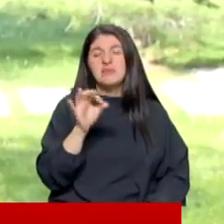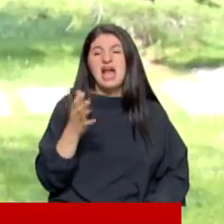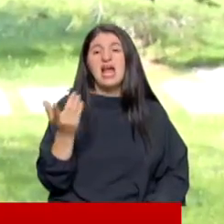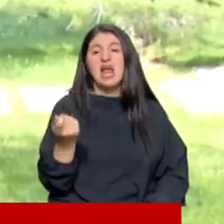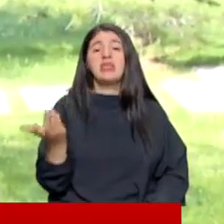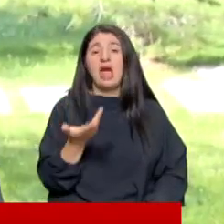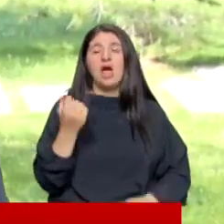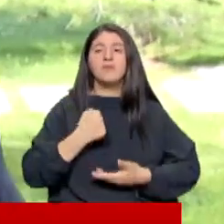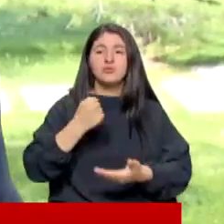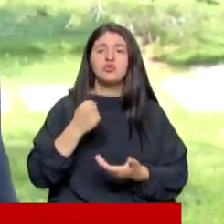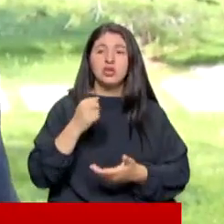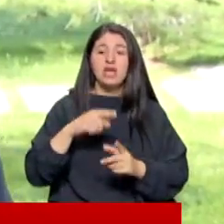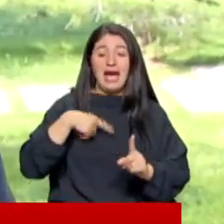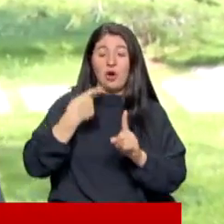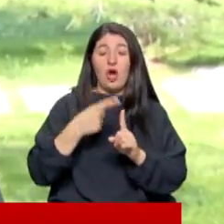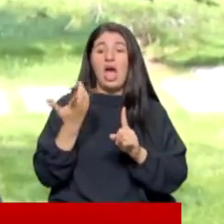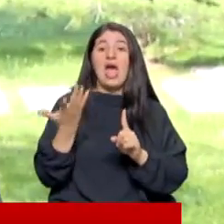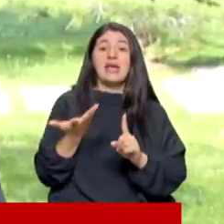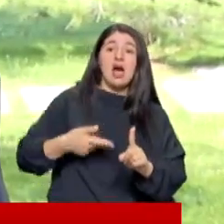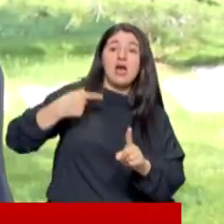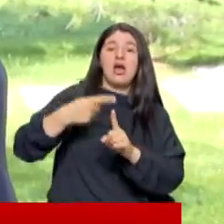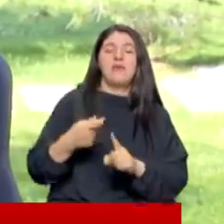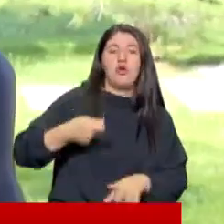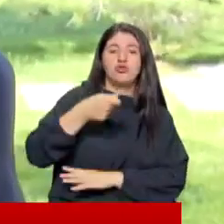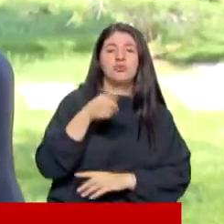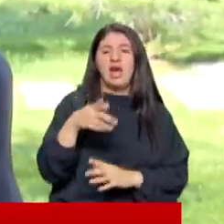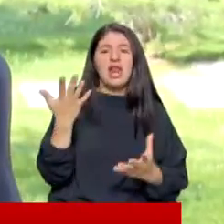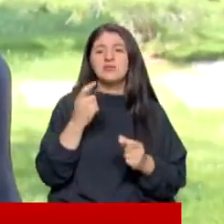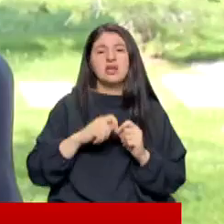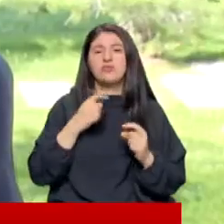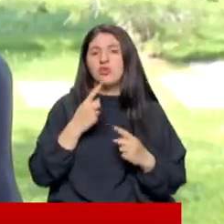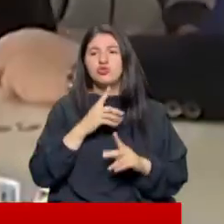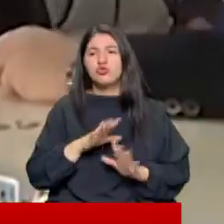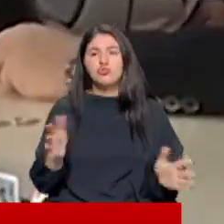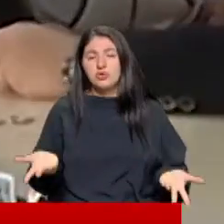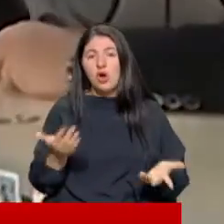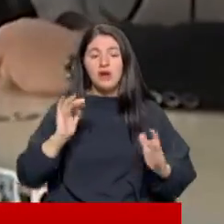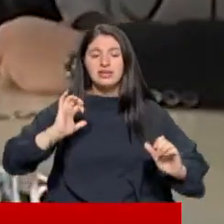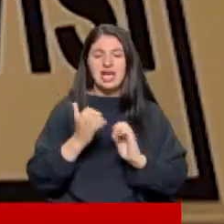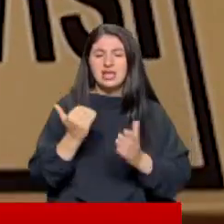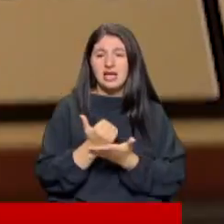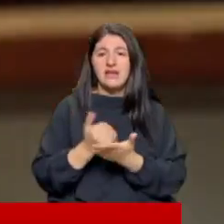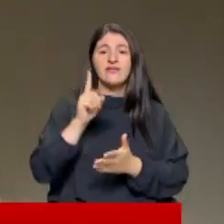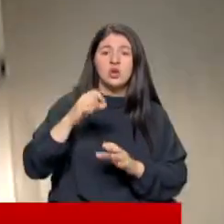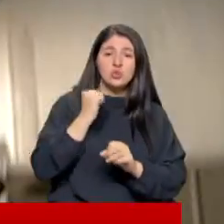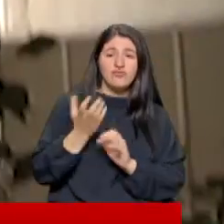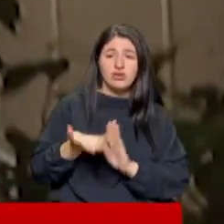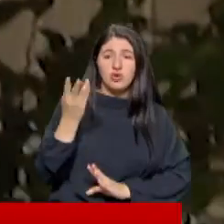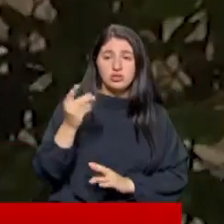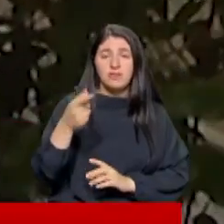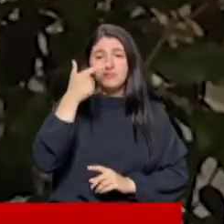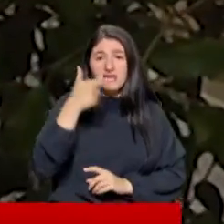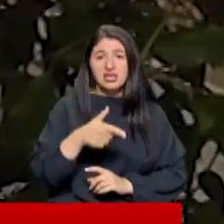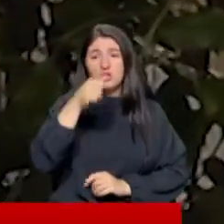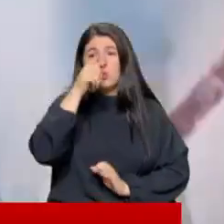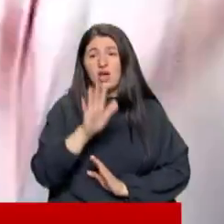daha bütçede konulanın üzerinde para ödenecek. Şimdi burada herhangi bir tasarruftan bahsedilmiyor. Dar gelirlinin vergi yükü artarken